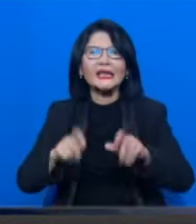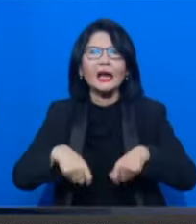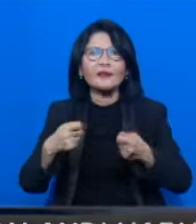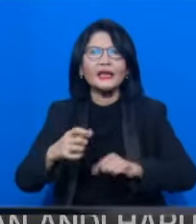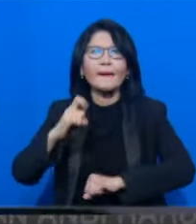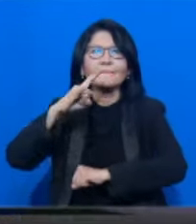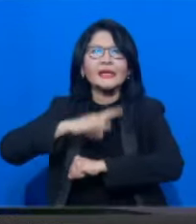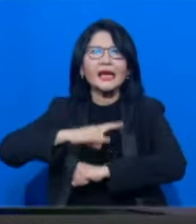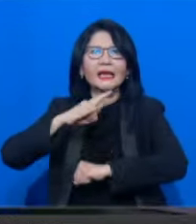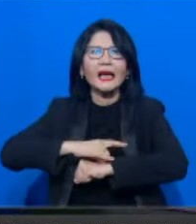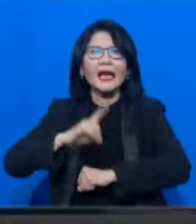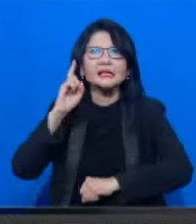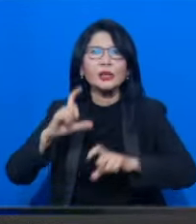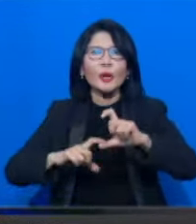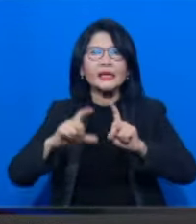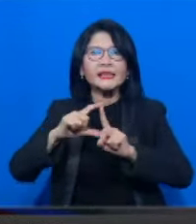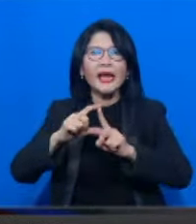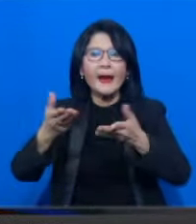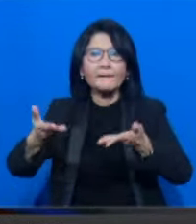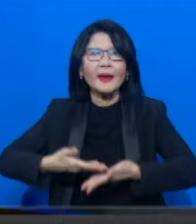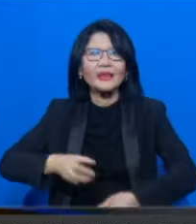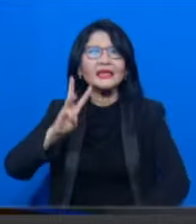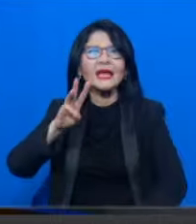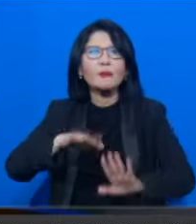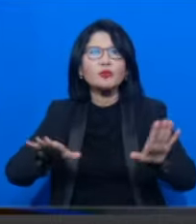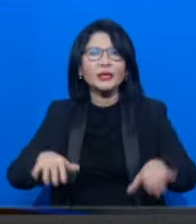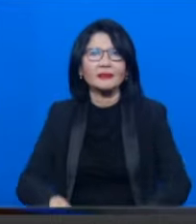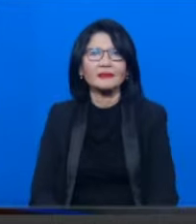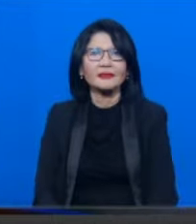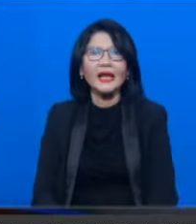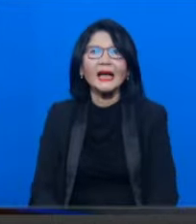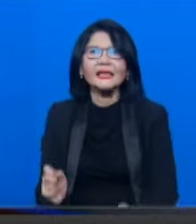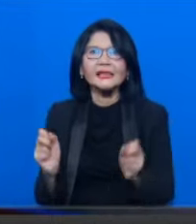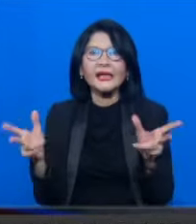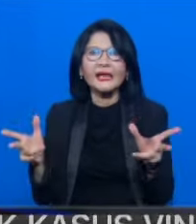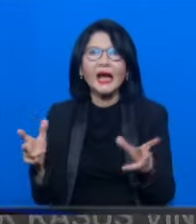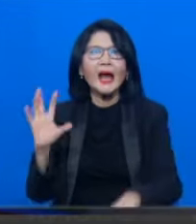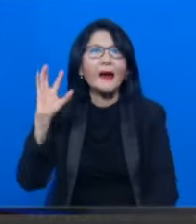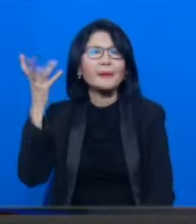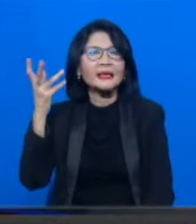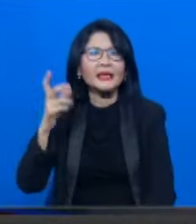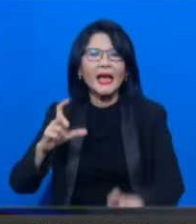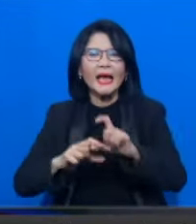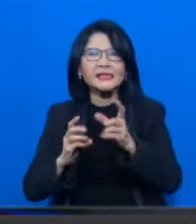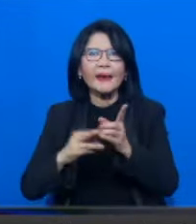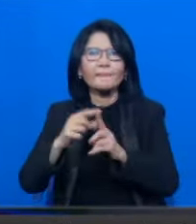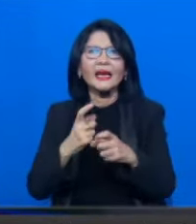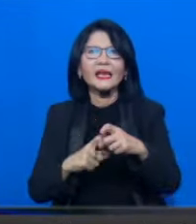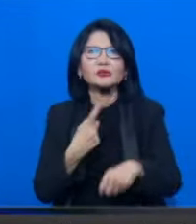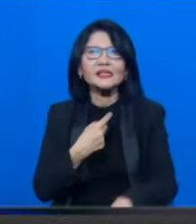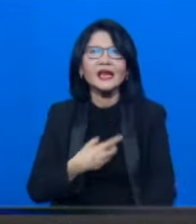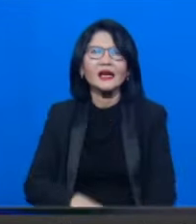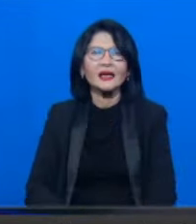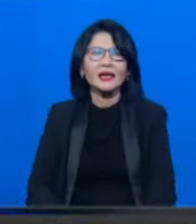Jawa Barat, sebuah sekolah dasar negeri hanya mendapat 3 murid. Sementara itu di Serang, Banten, sebuah SMP swasta bahkan tidak mendapat